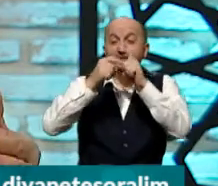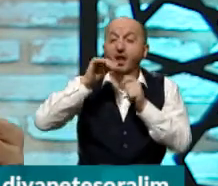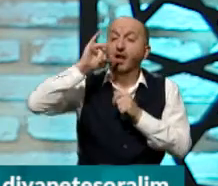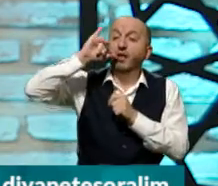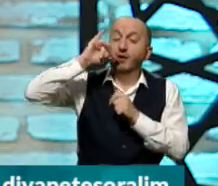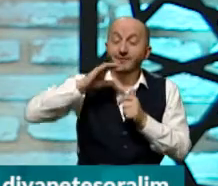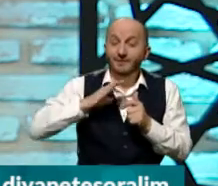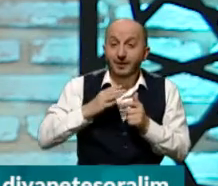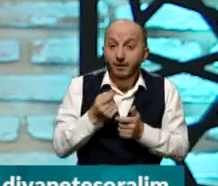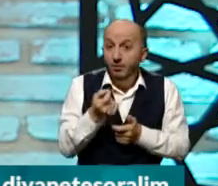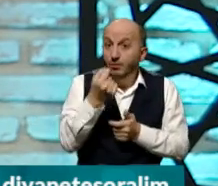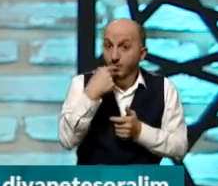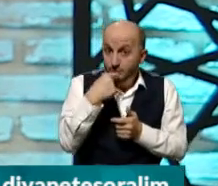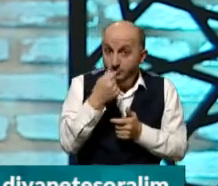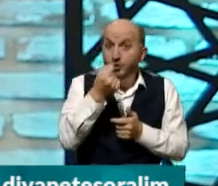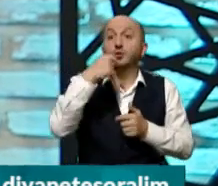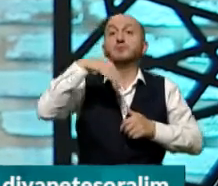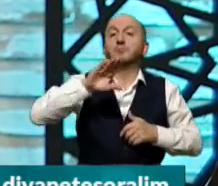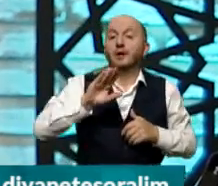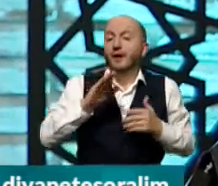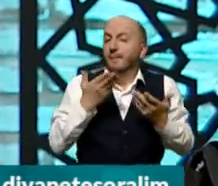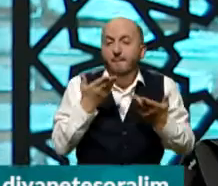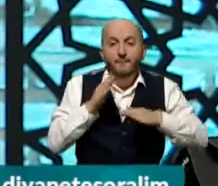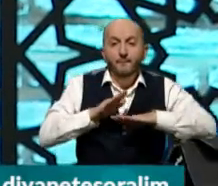kullanıp kullanmama noktasında Müslümanın tavrı ne olmalı?